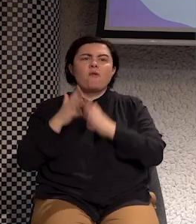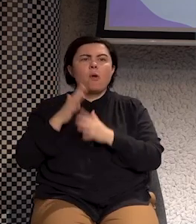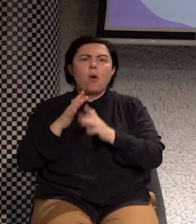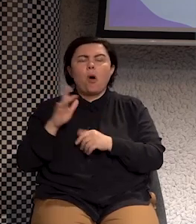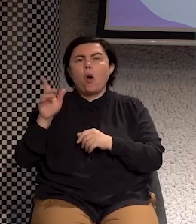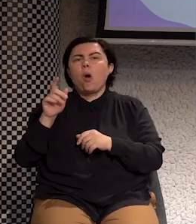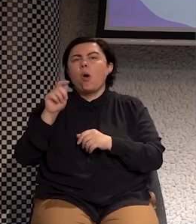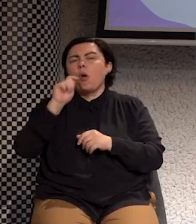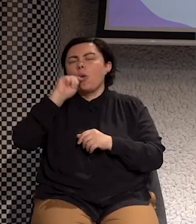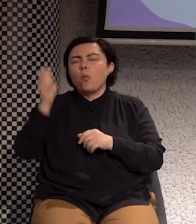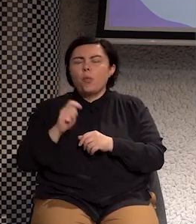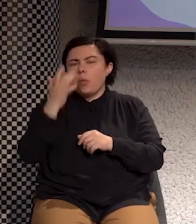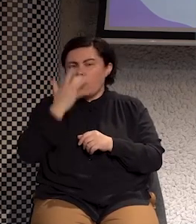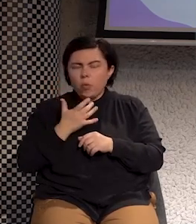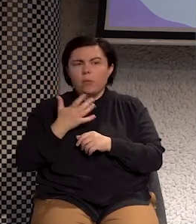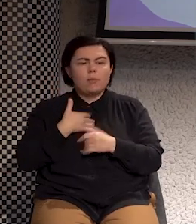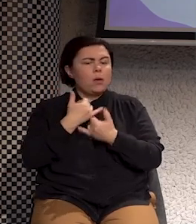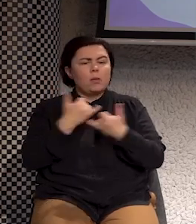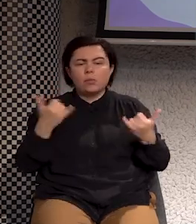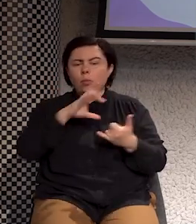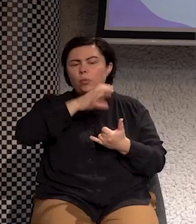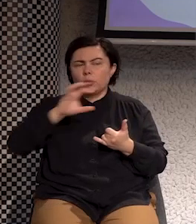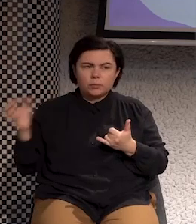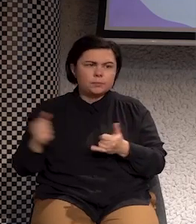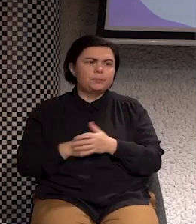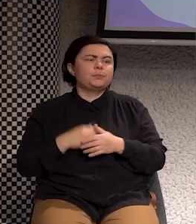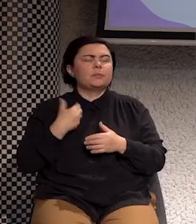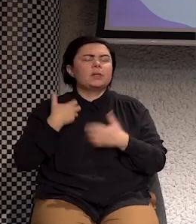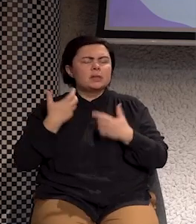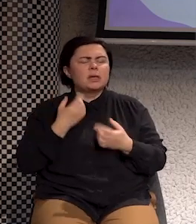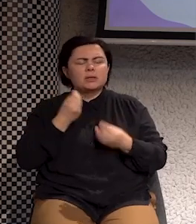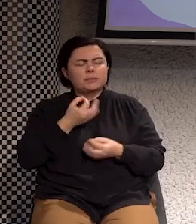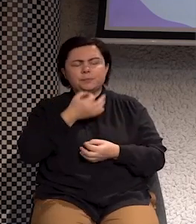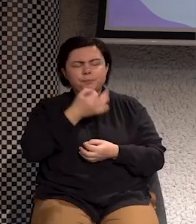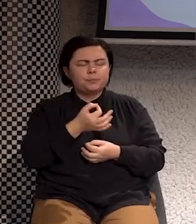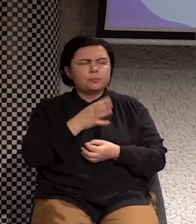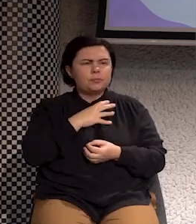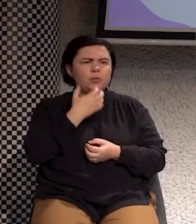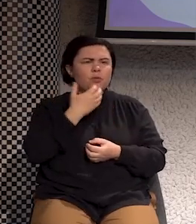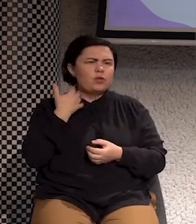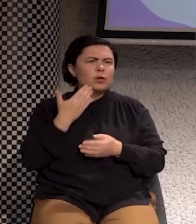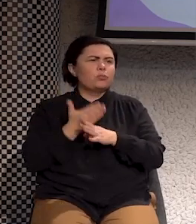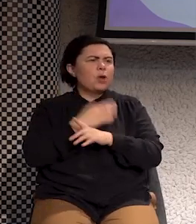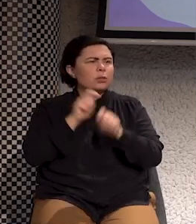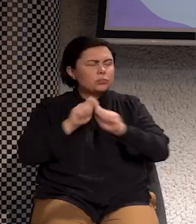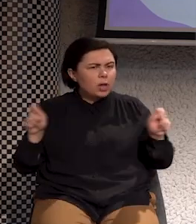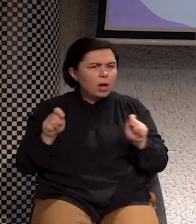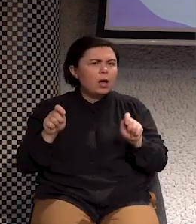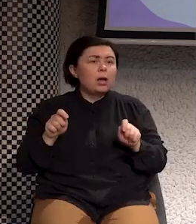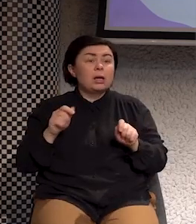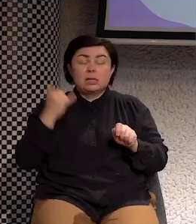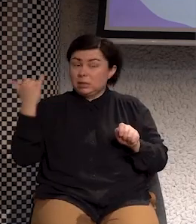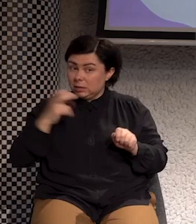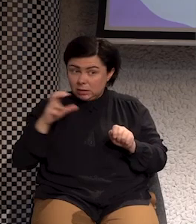ukraińsko-rosyjskiej, więc te grupy są bardzo, bardzo różnorodne. Ja od razu dopytam też w odniesieniu do pytania, które się pojawiło jeszcze przed przerwą. Czy za